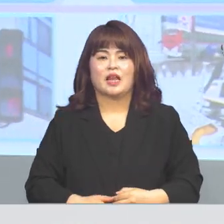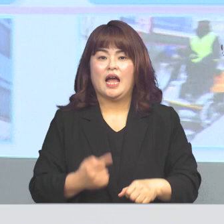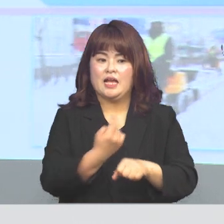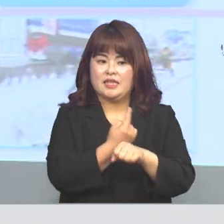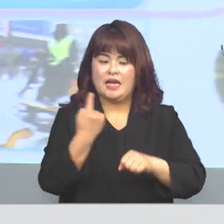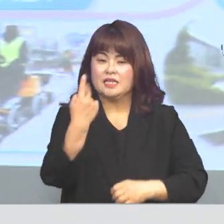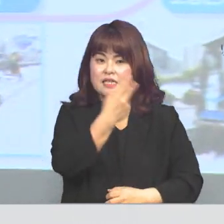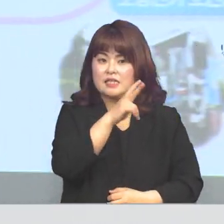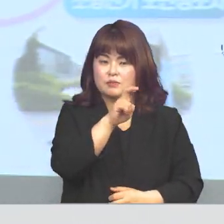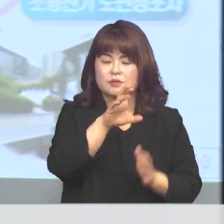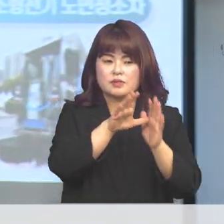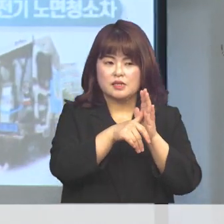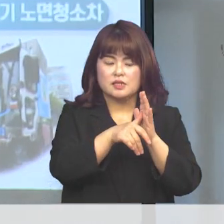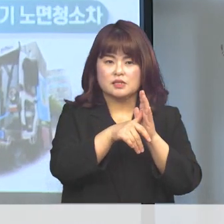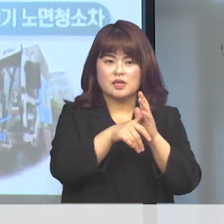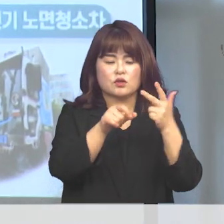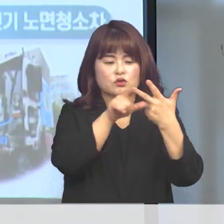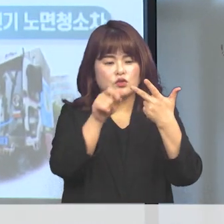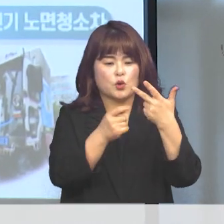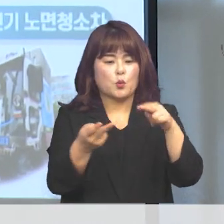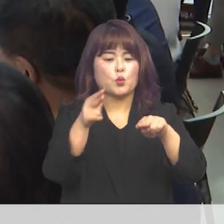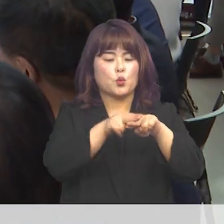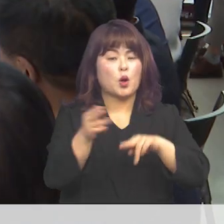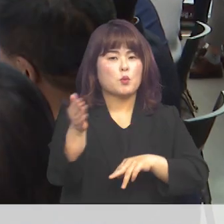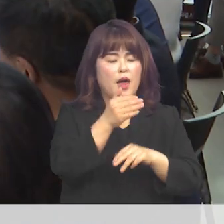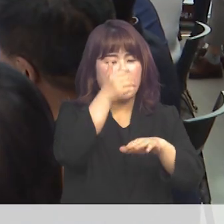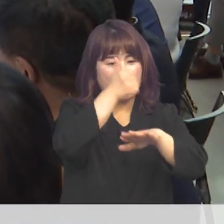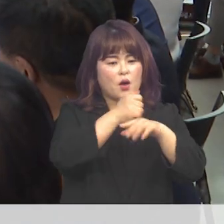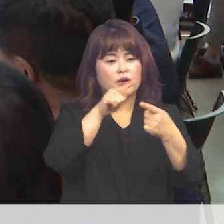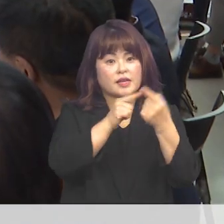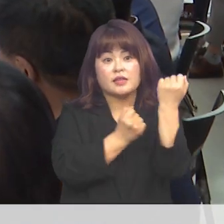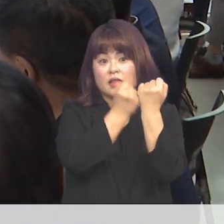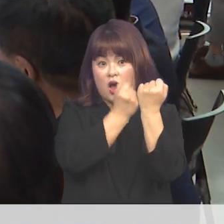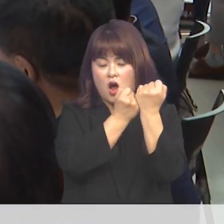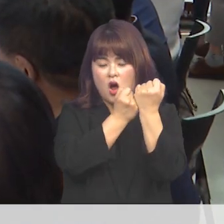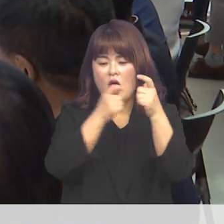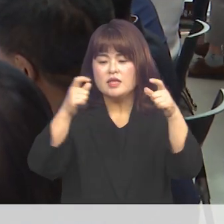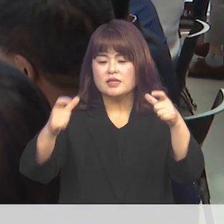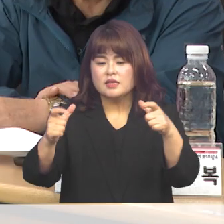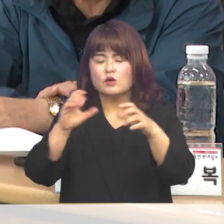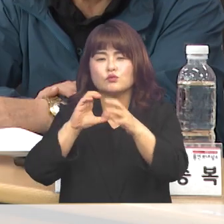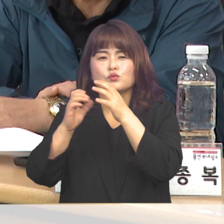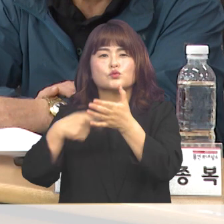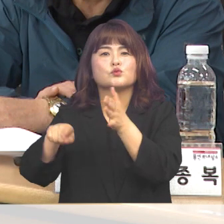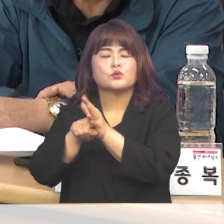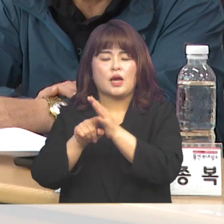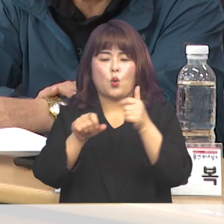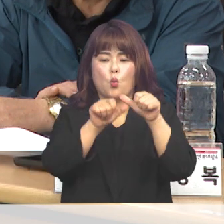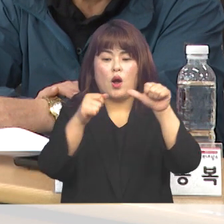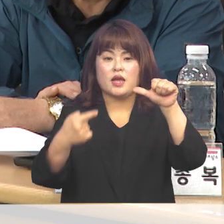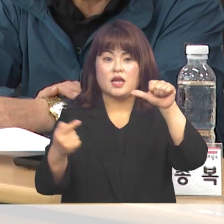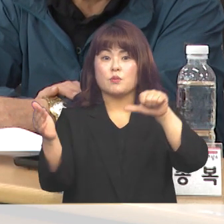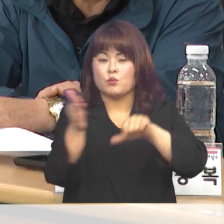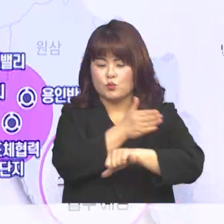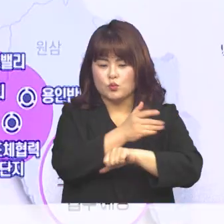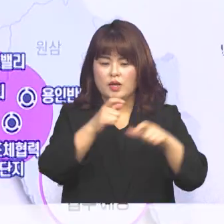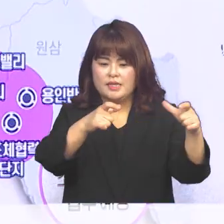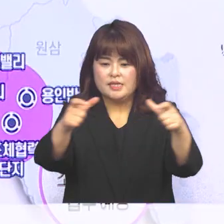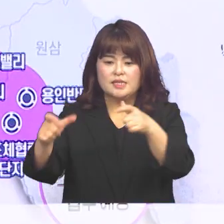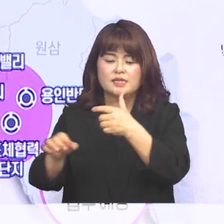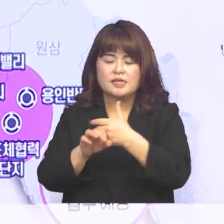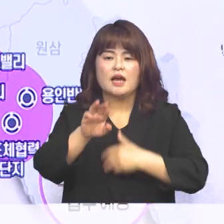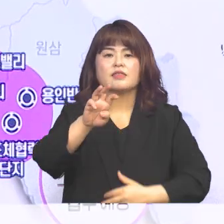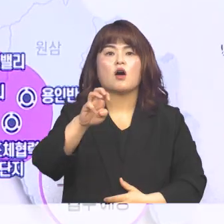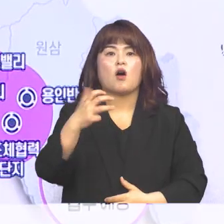시장은 지난 2022년 7월 취임 후의 성과를 설명하고 주민들과 현장에서 소통하고자 지난 1일부터 지역